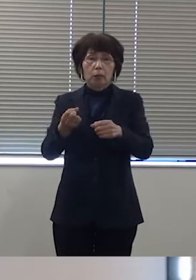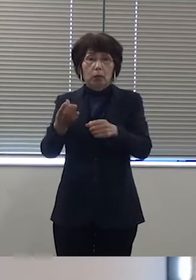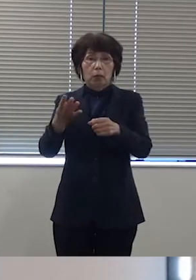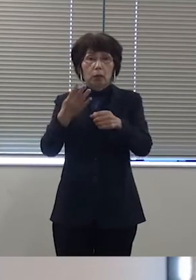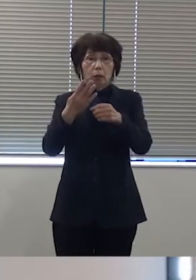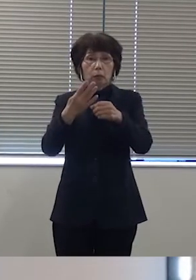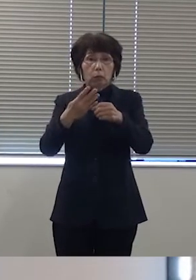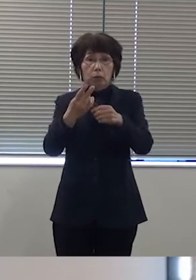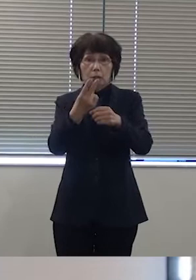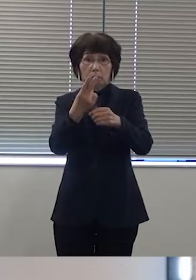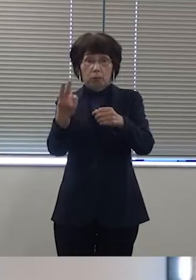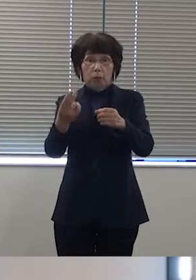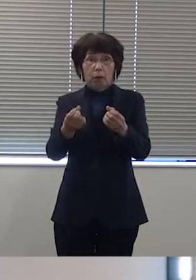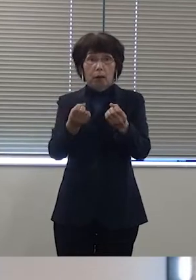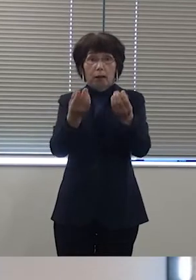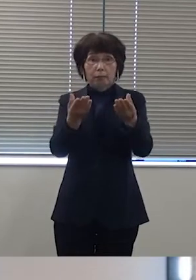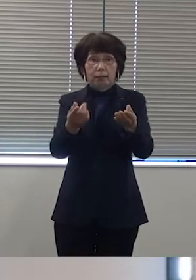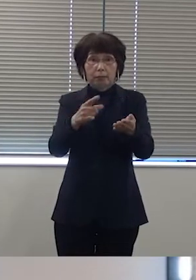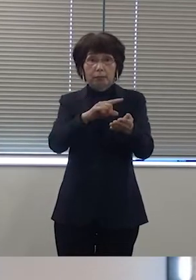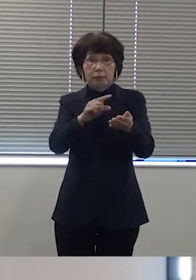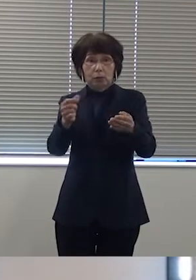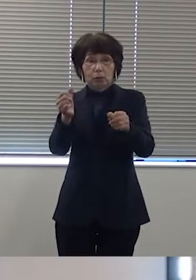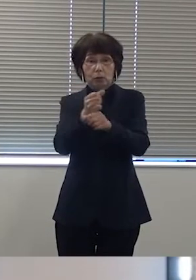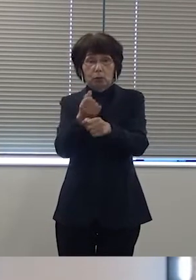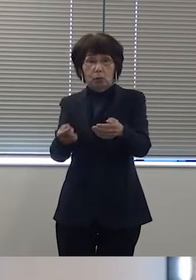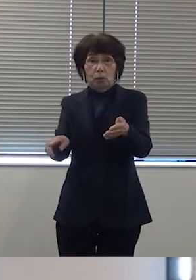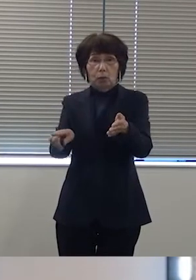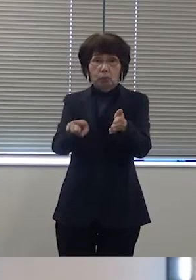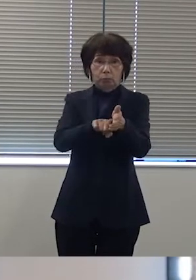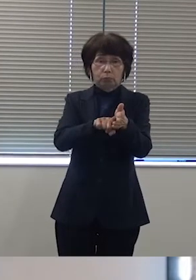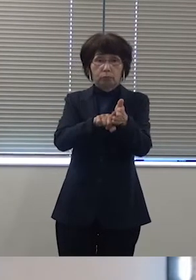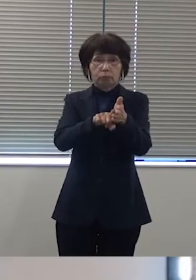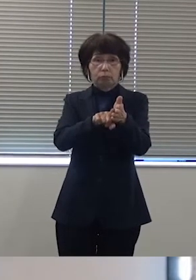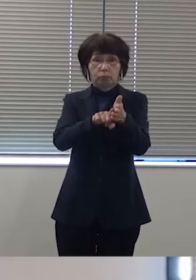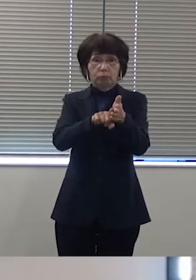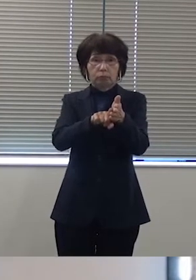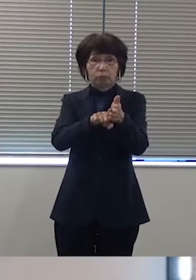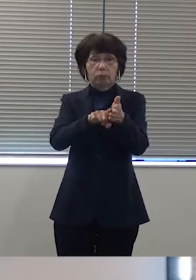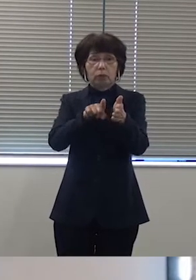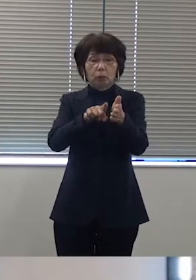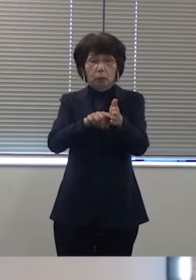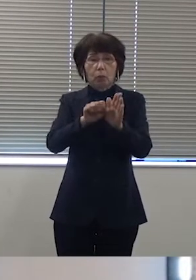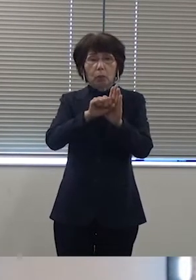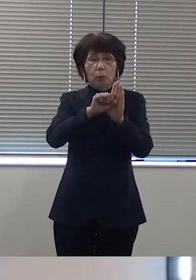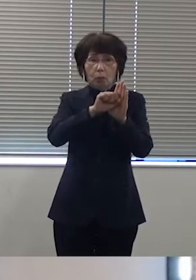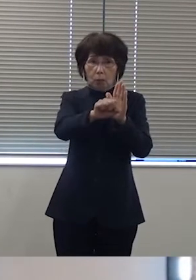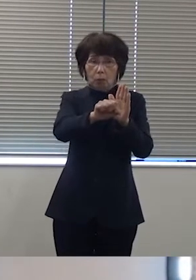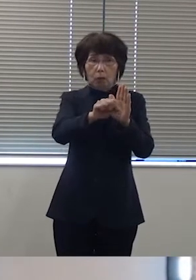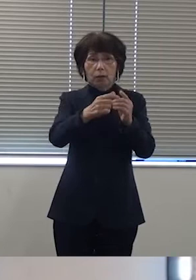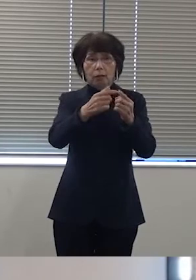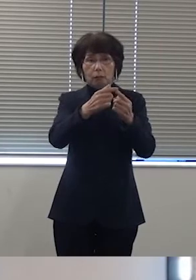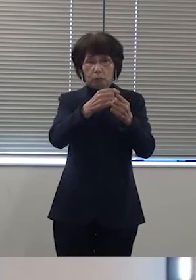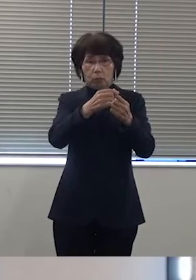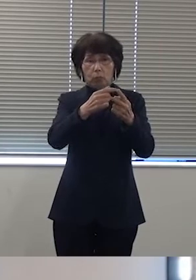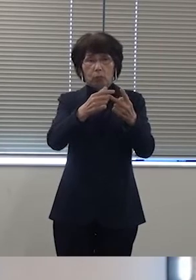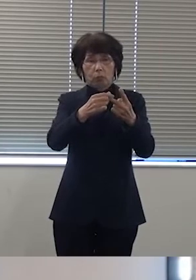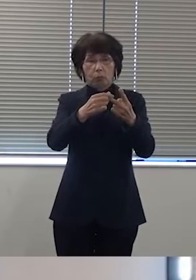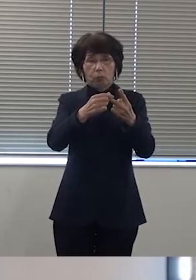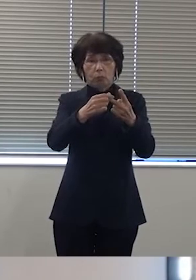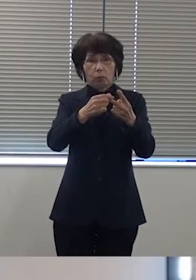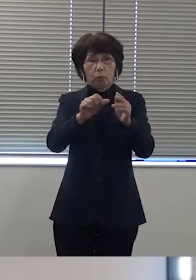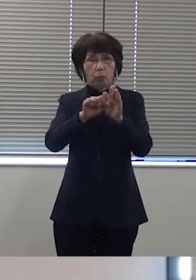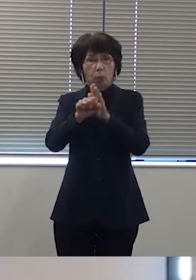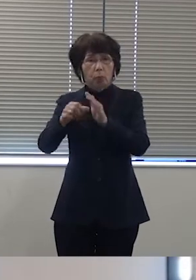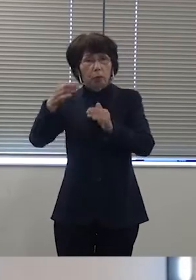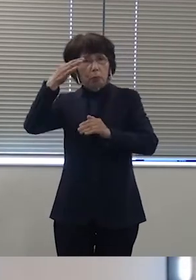の、まあ、効果、それと、まあ、効果測定みたいなものを、ね、やりながら令和 5年度以降も